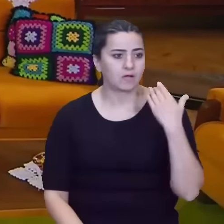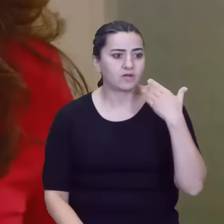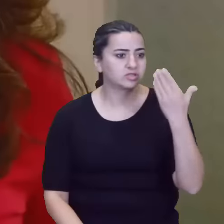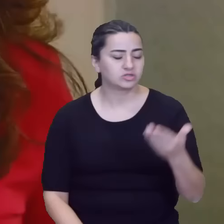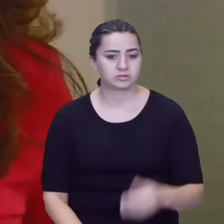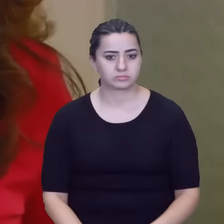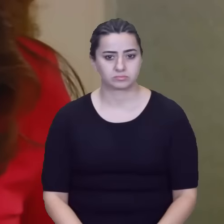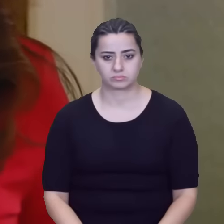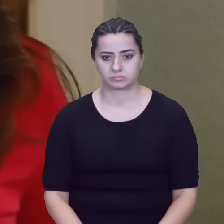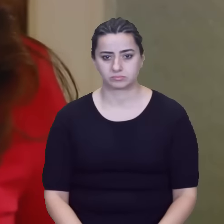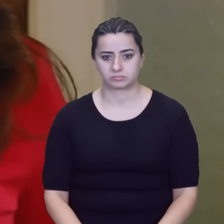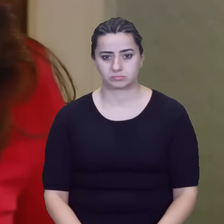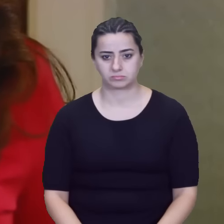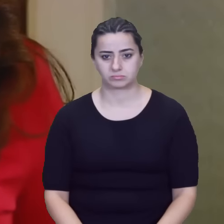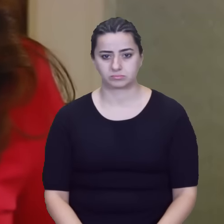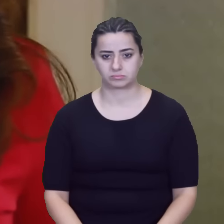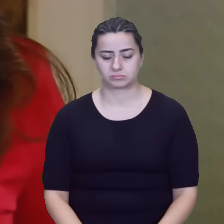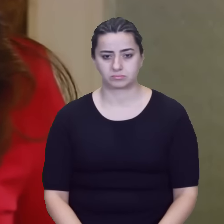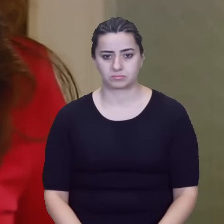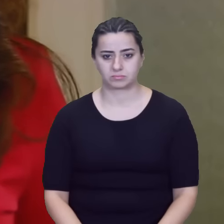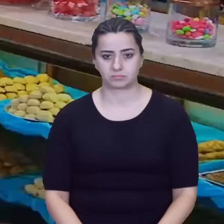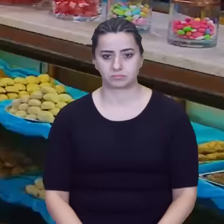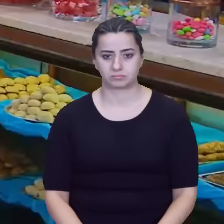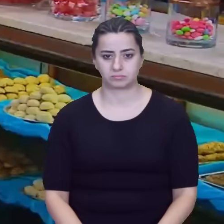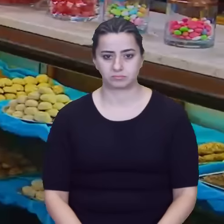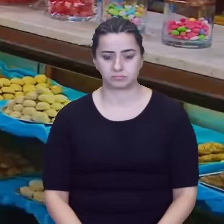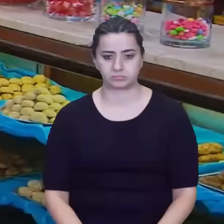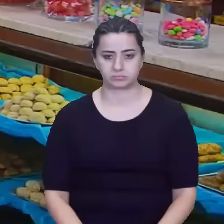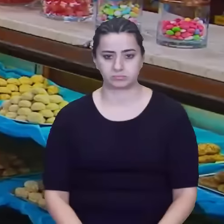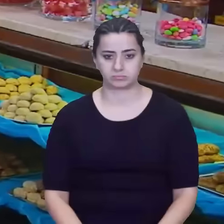çıktı. Olabilir. Funda pastanede Spak'la ilgileniyor.